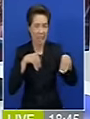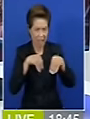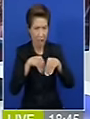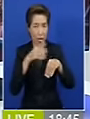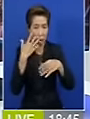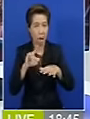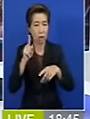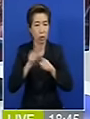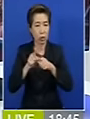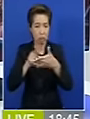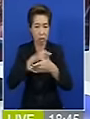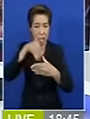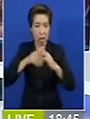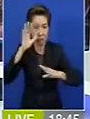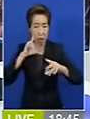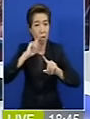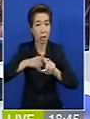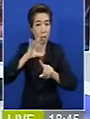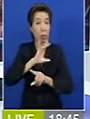คะที่จะถึงวันทำประชามติ 7สิงหาคมนี้แล้วค่ะ